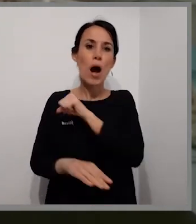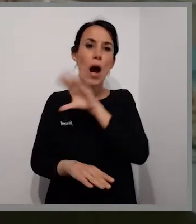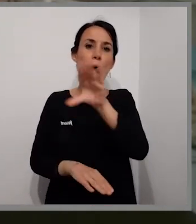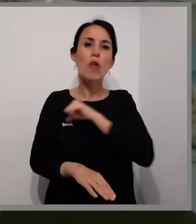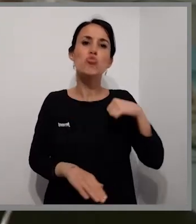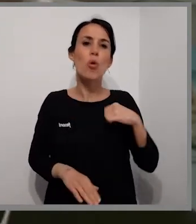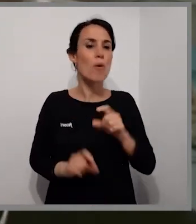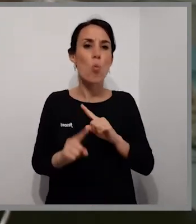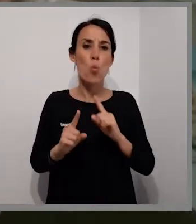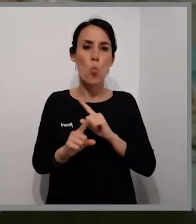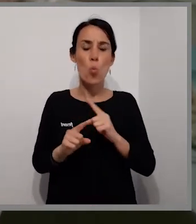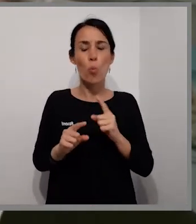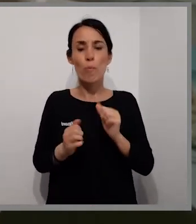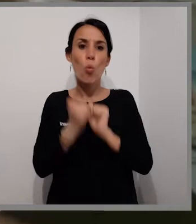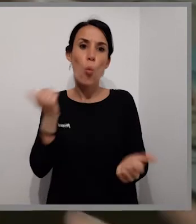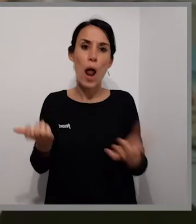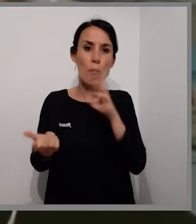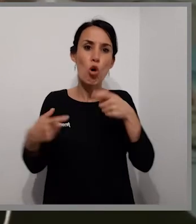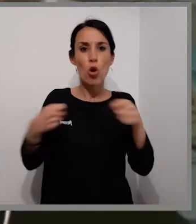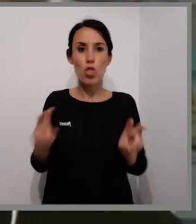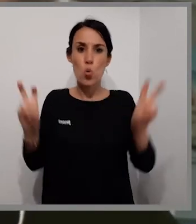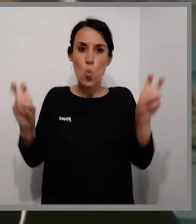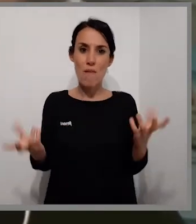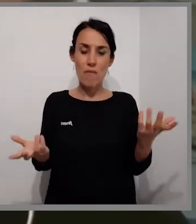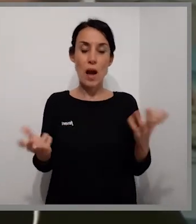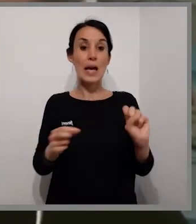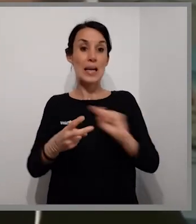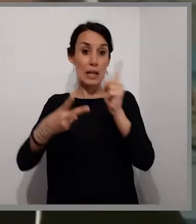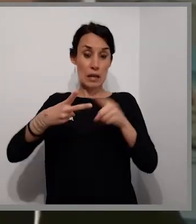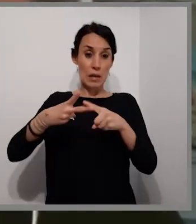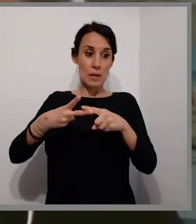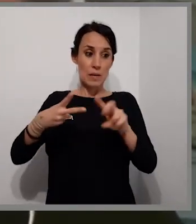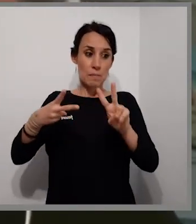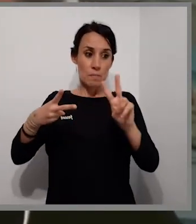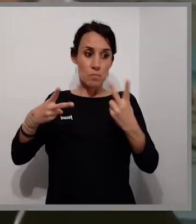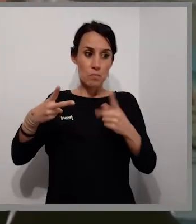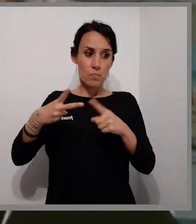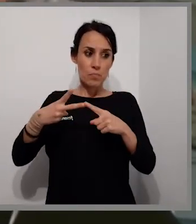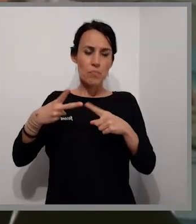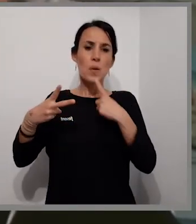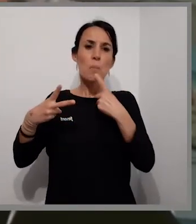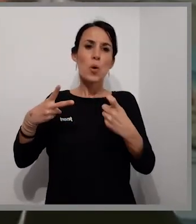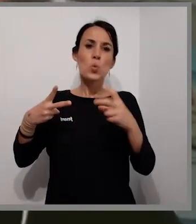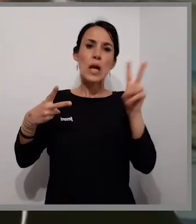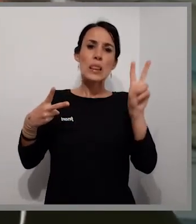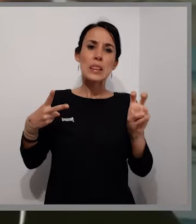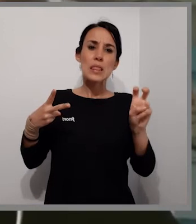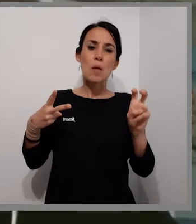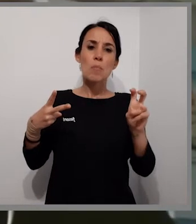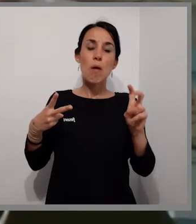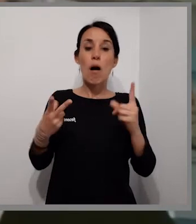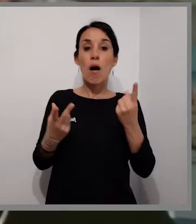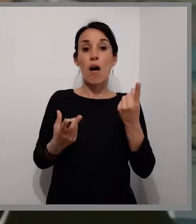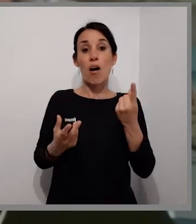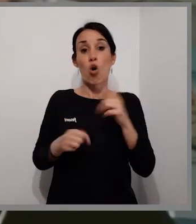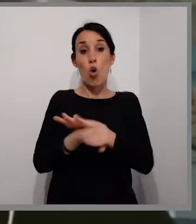interessa moltíssim en aquesta nova negociació. I com a segona qüestió, ja hem fet dues preguntes sobre el tema